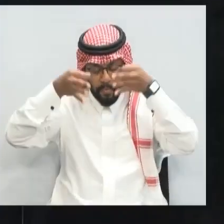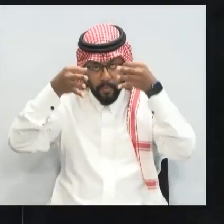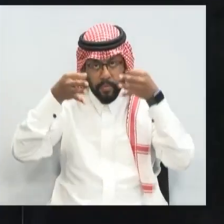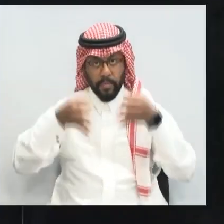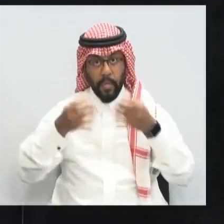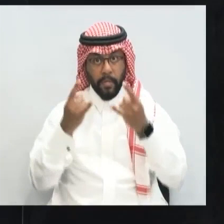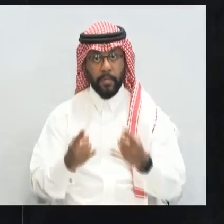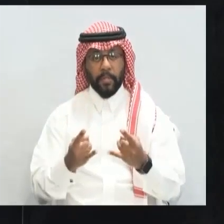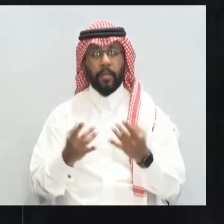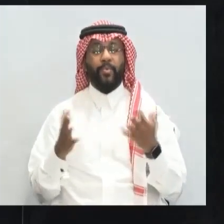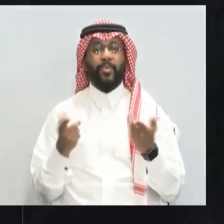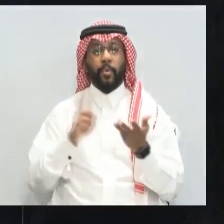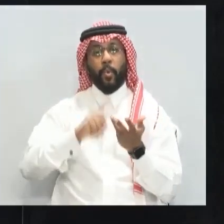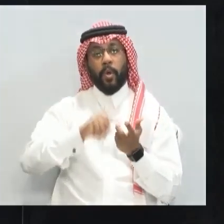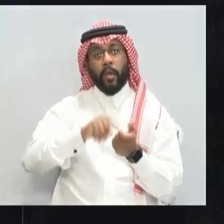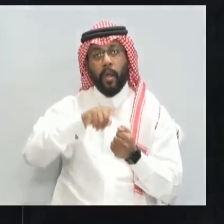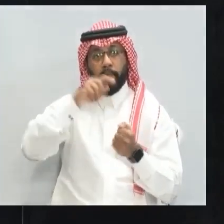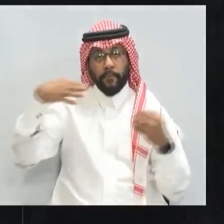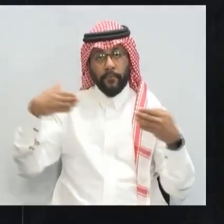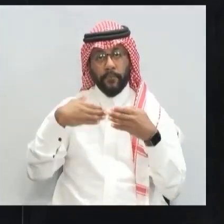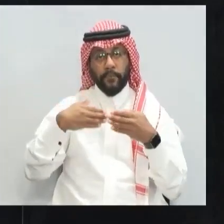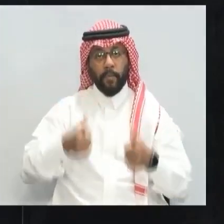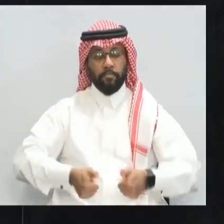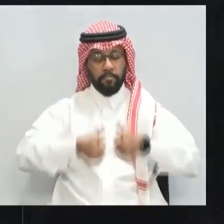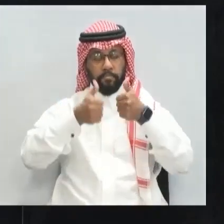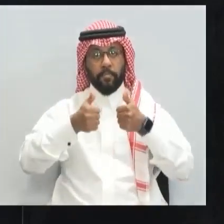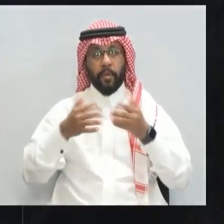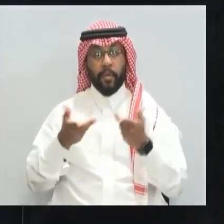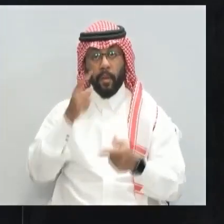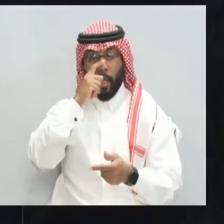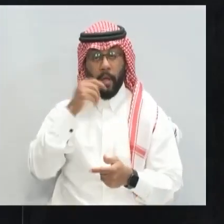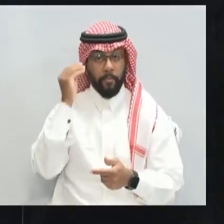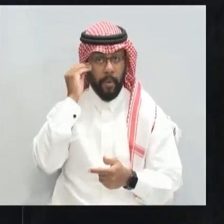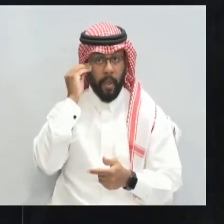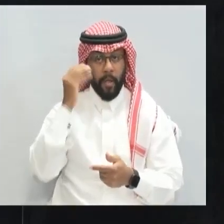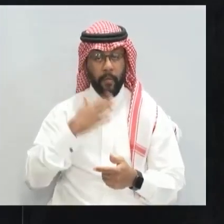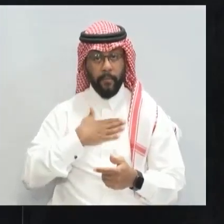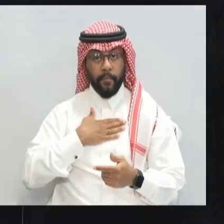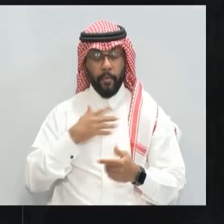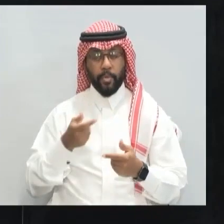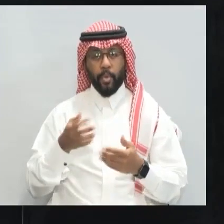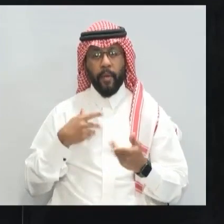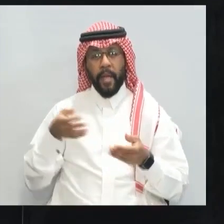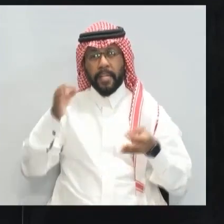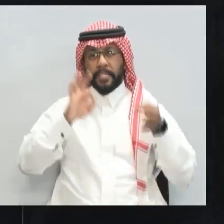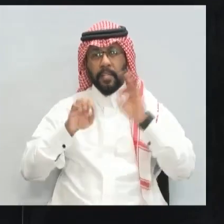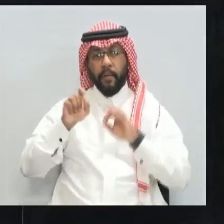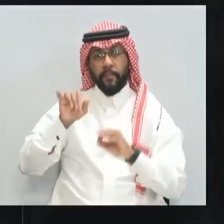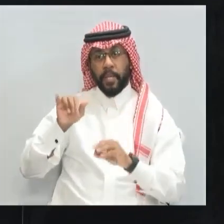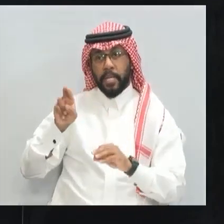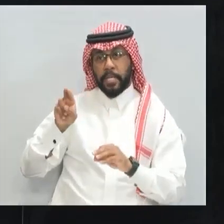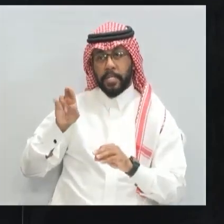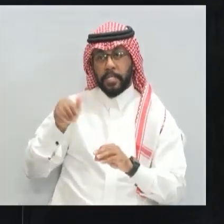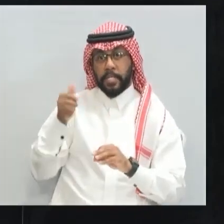مثمر ما هي الشروط حتى يصبح التفاعل فعال او مثمر طبعا نحن نعرف نربط بماده الفيزياء هناك تصادم مرن